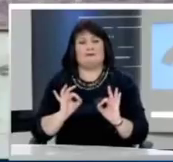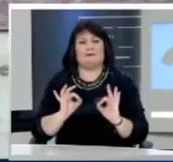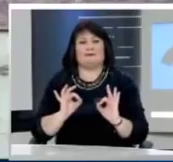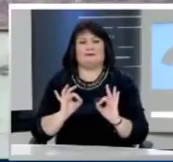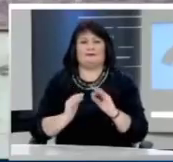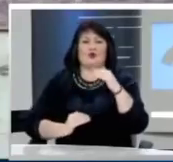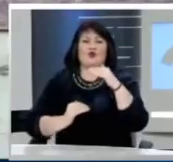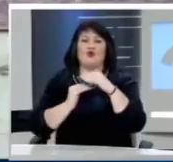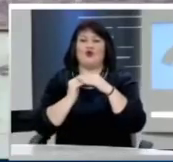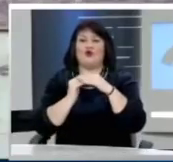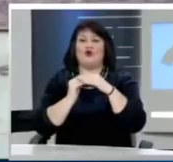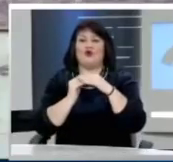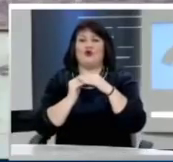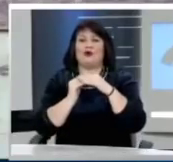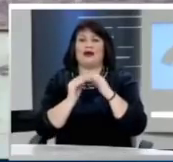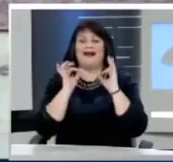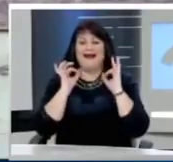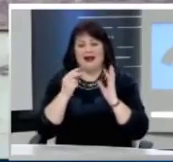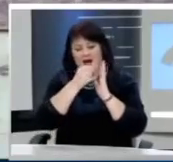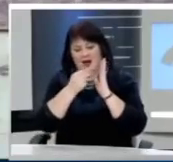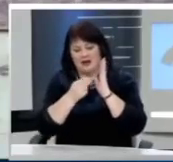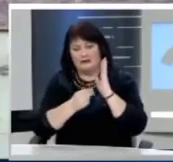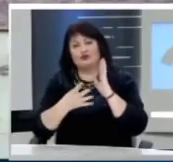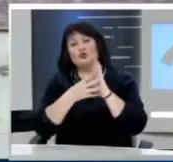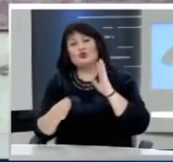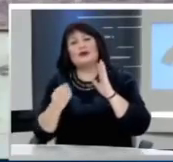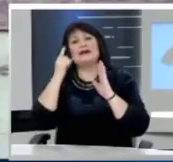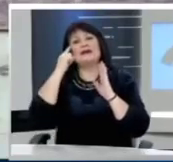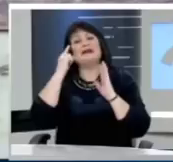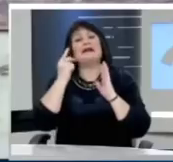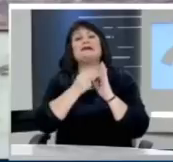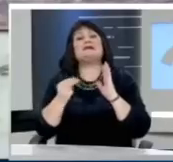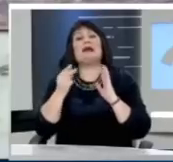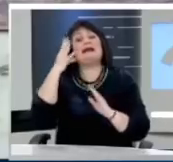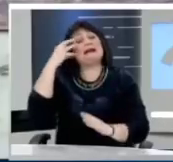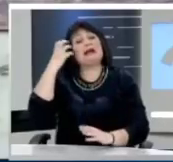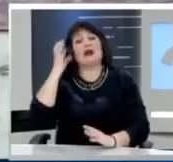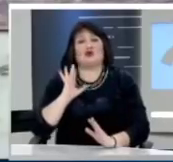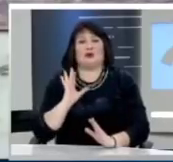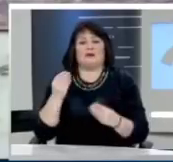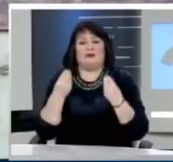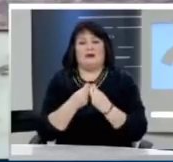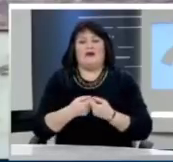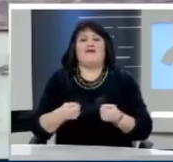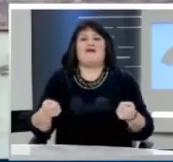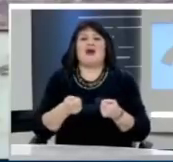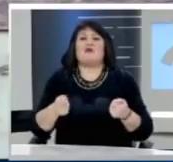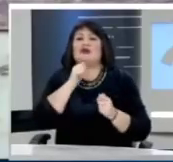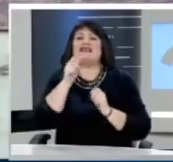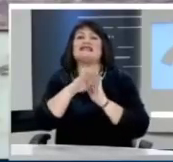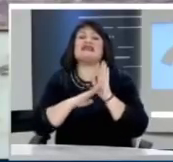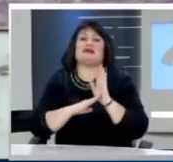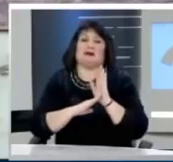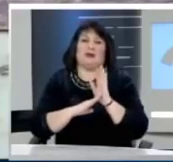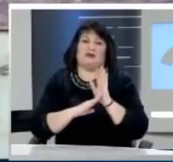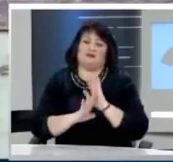από τα όρια, το γράμμα, το πνεύμα και όλη την εφαρμογή του ελληνικού